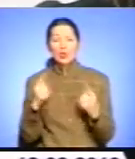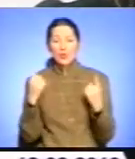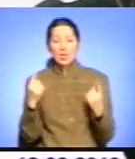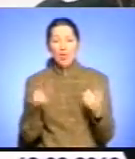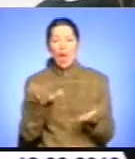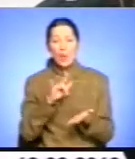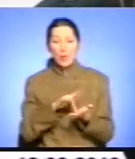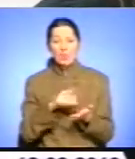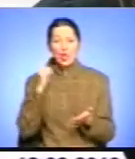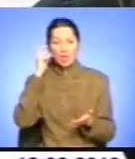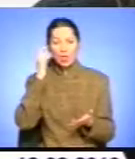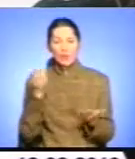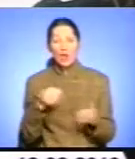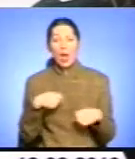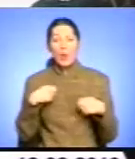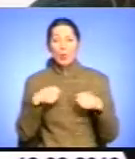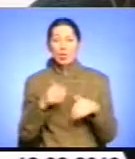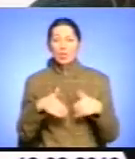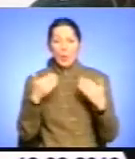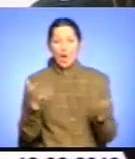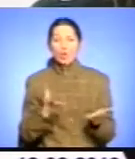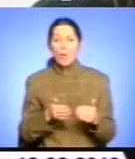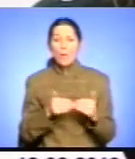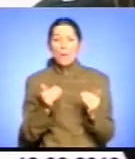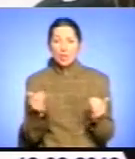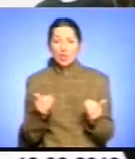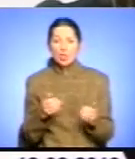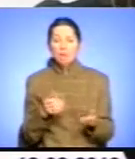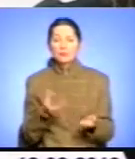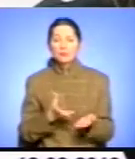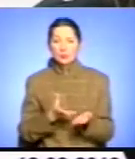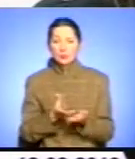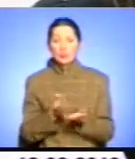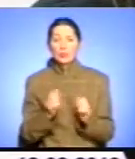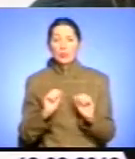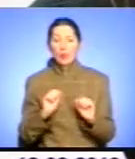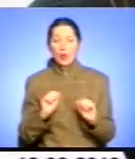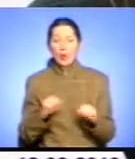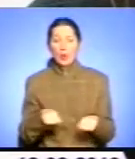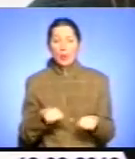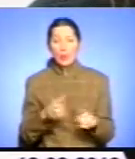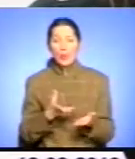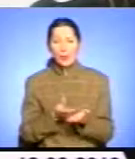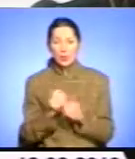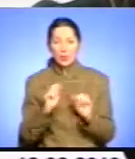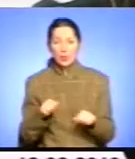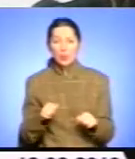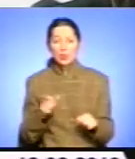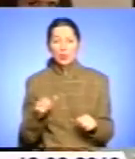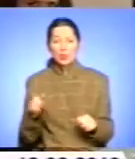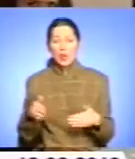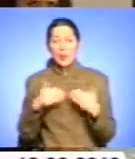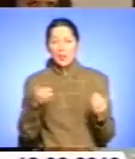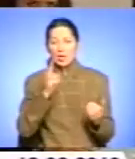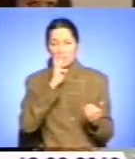де реалізація набагато більша і для платежоспроможність платників набагато більша, і також середня заробітна плата.